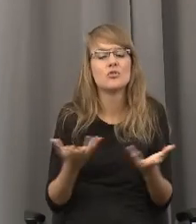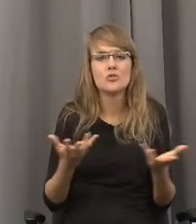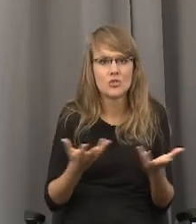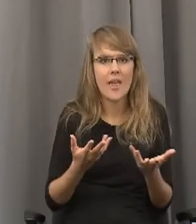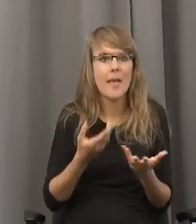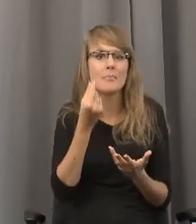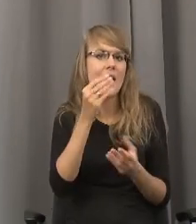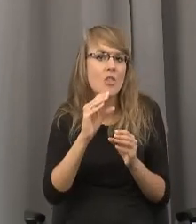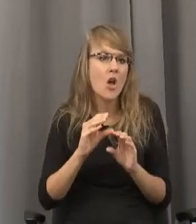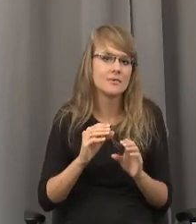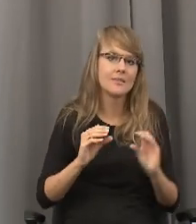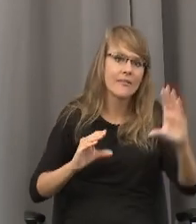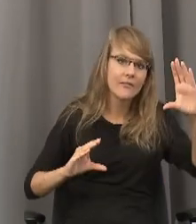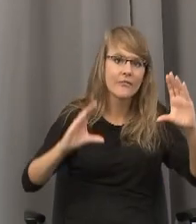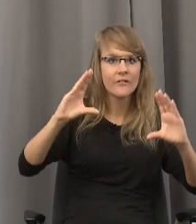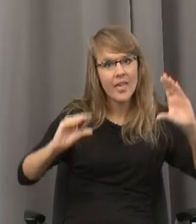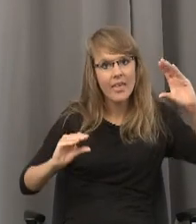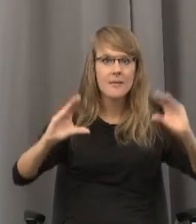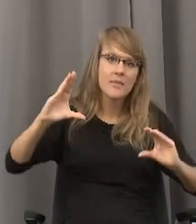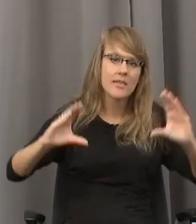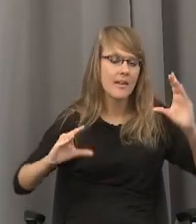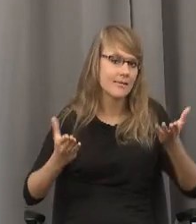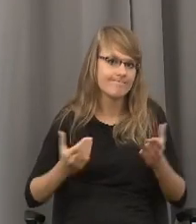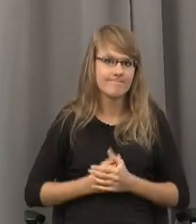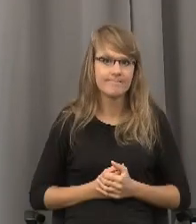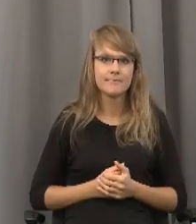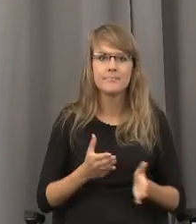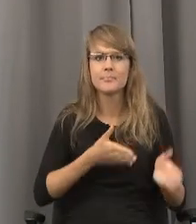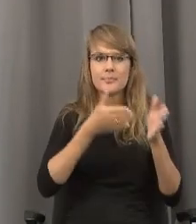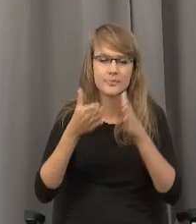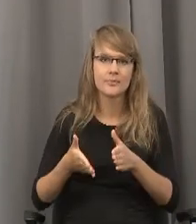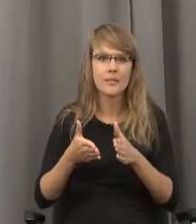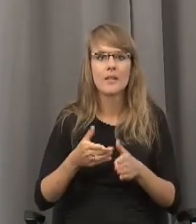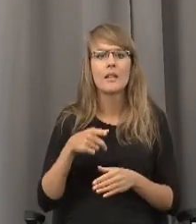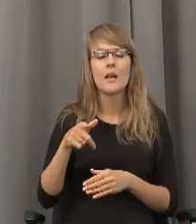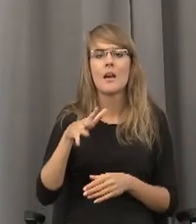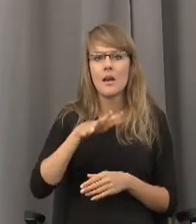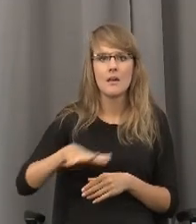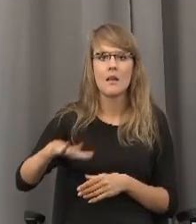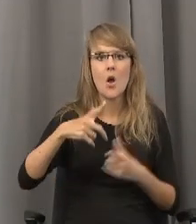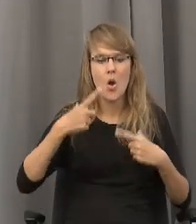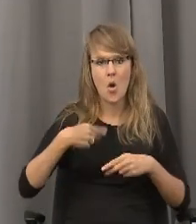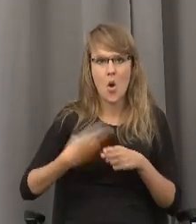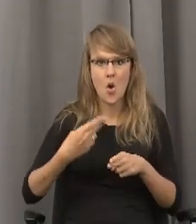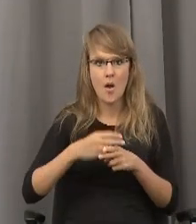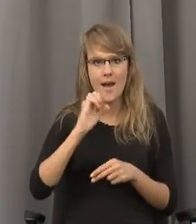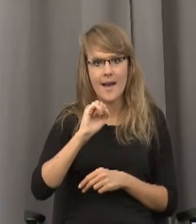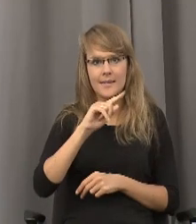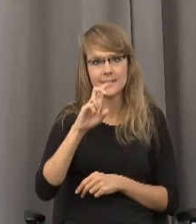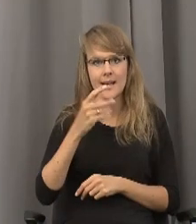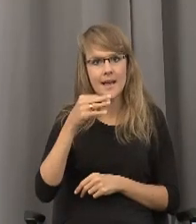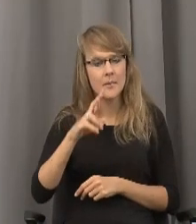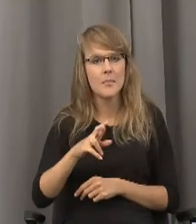być skierowany? No i drugi wniosek, tak jak powiedziałem, obszar osób chorych na chorobę Alzheimera. Praca, a w zasadzie trzeba